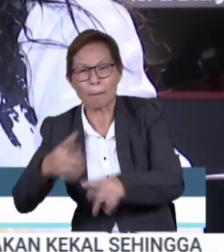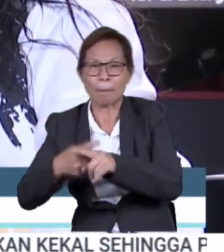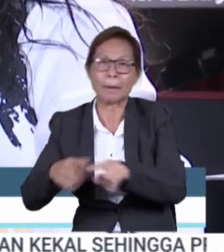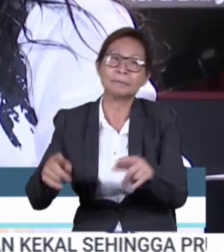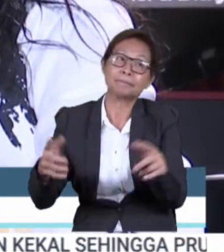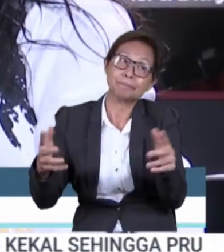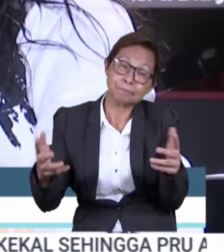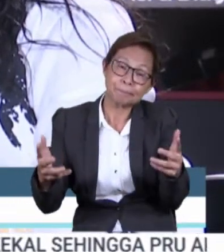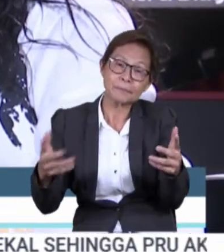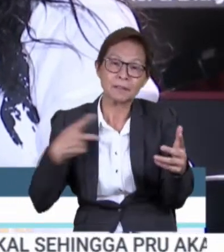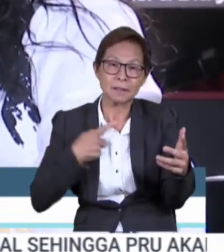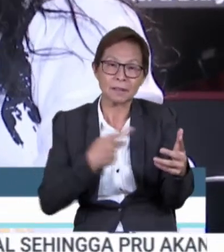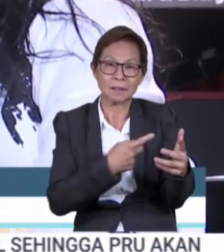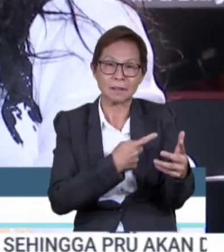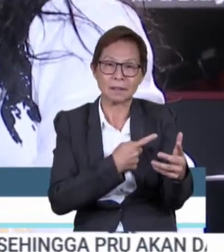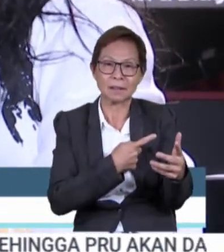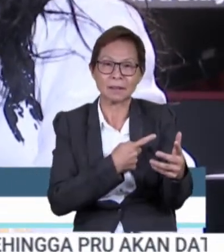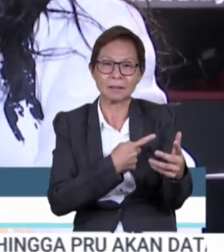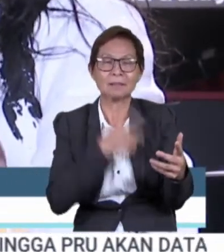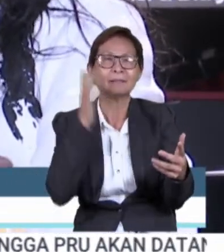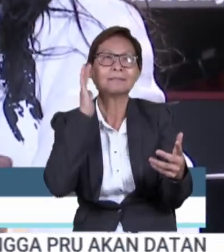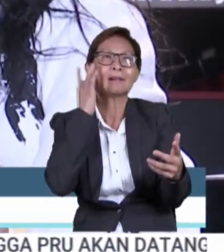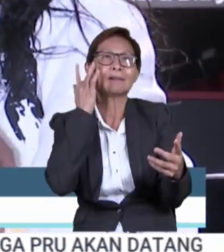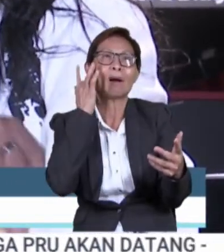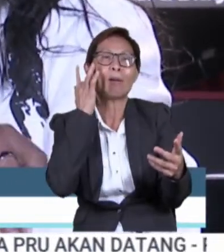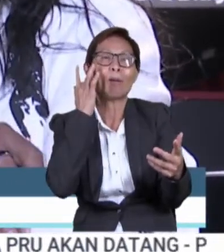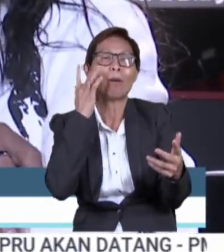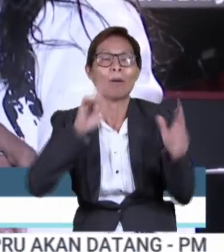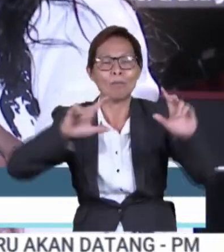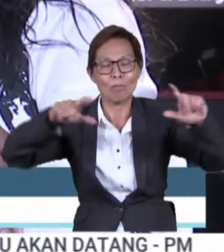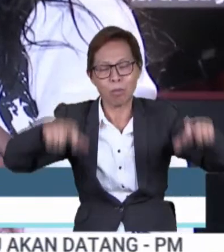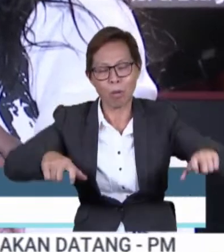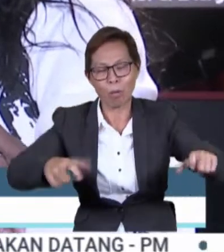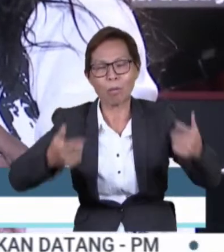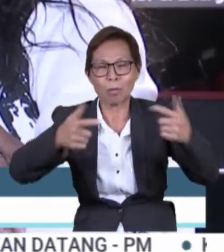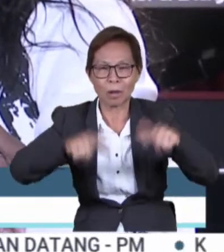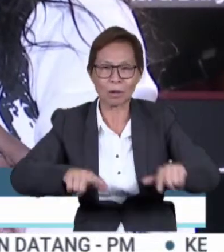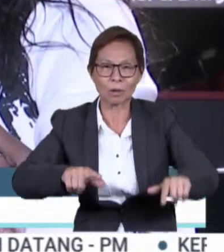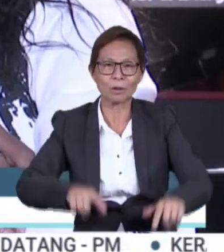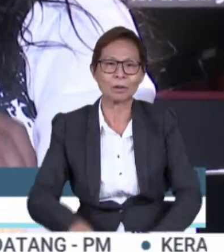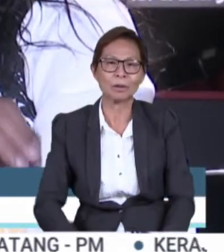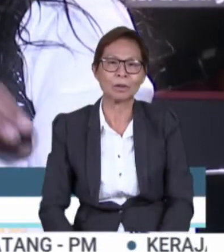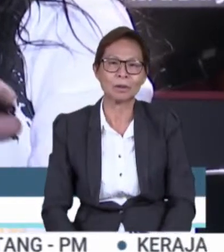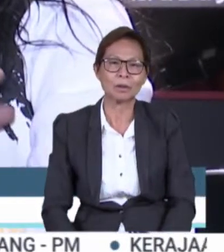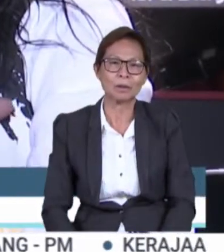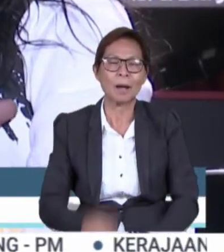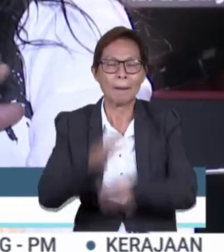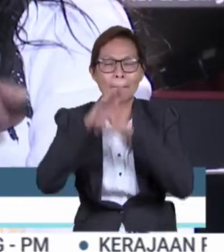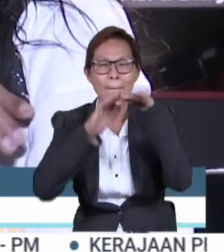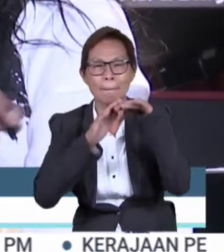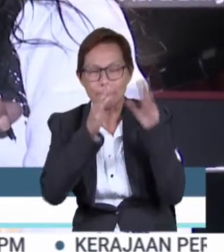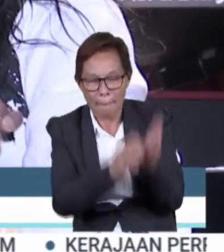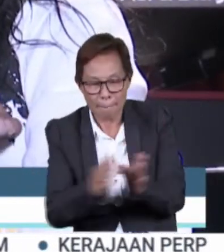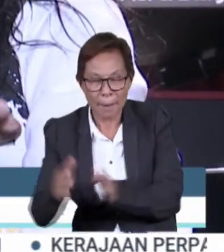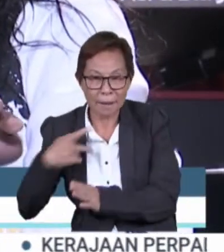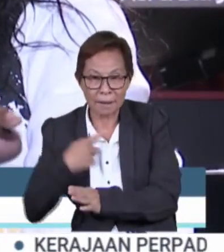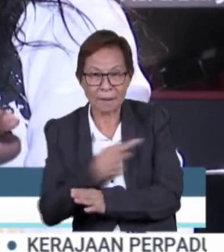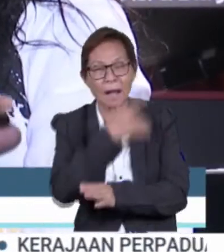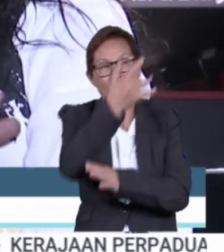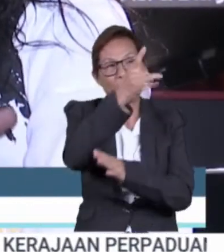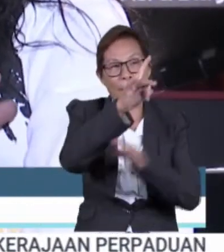ialah kita benda-benda yang tak jangka masa tu PKP kan. Cuma hanya plan kita ada 18